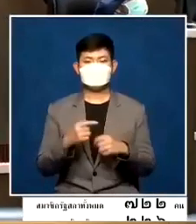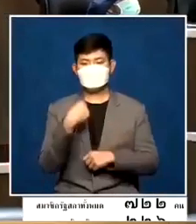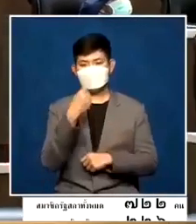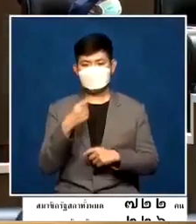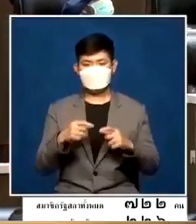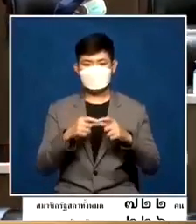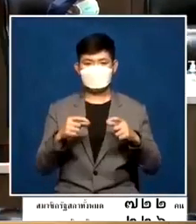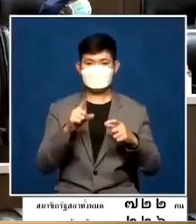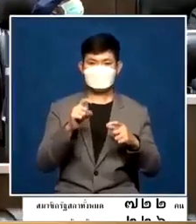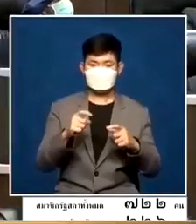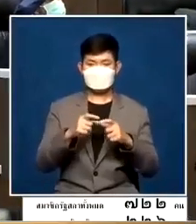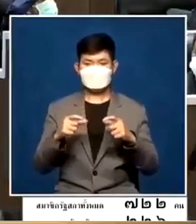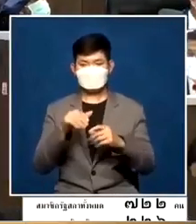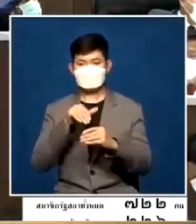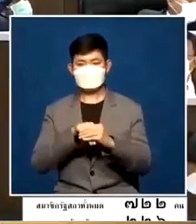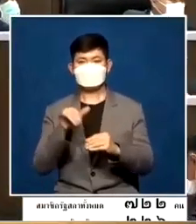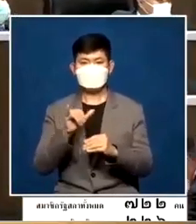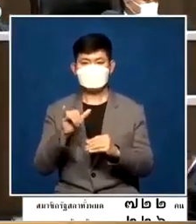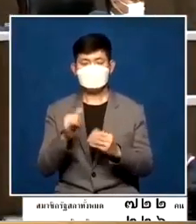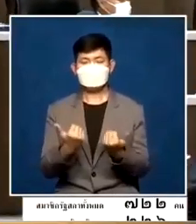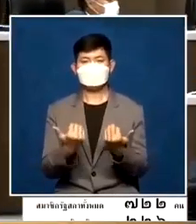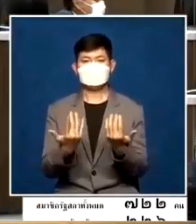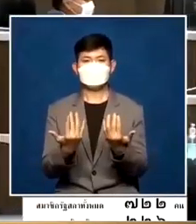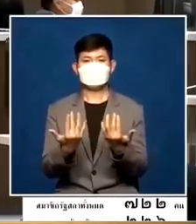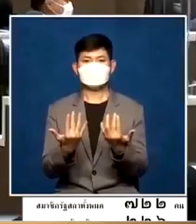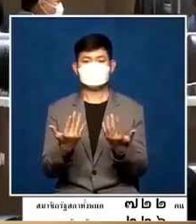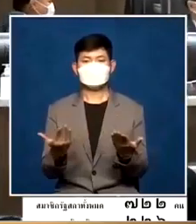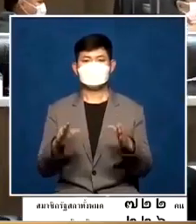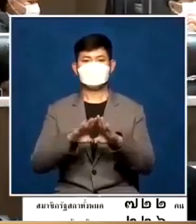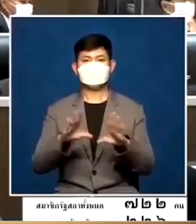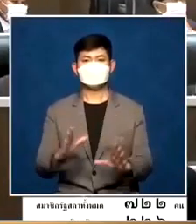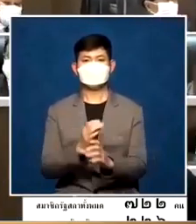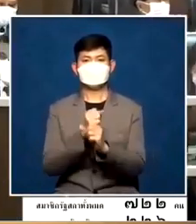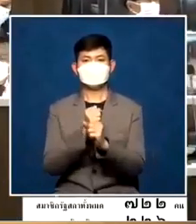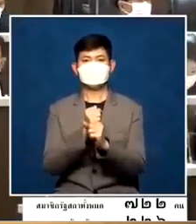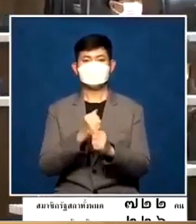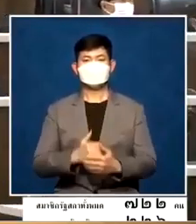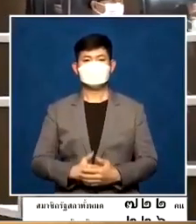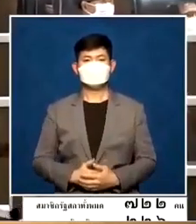ปิดการลงคะแนนขอทราบผลครับ